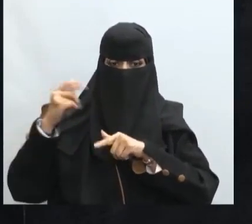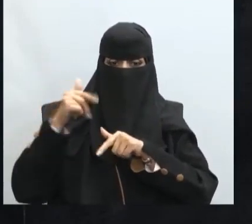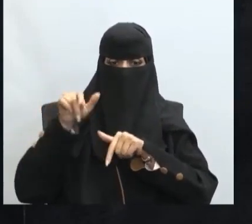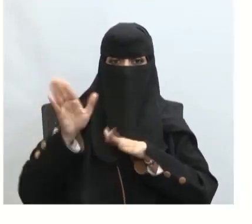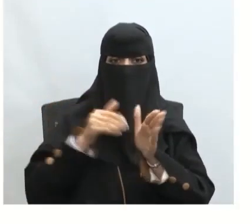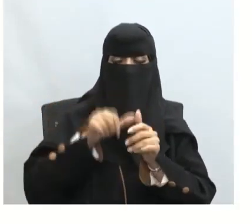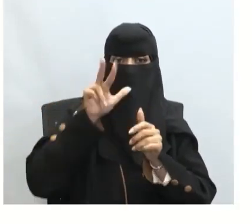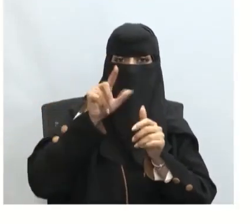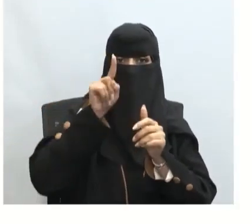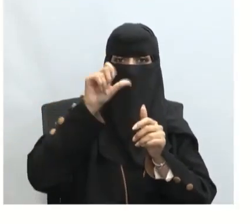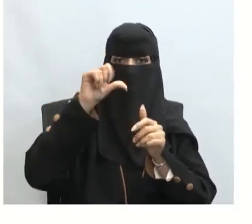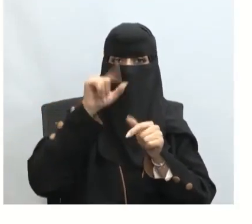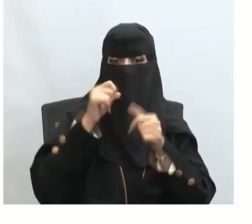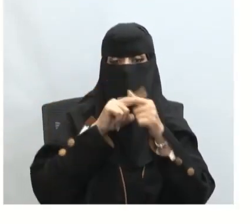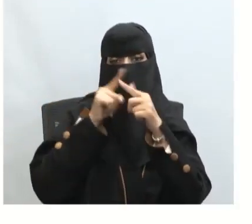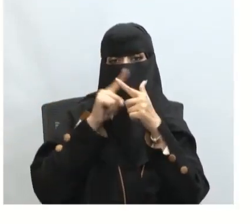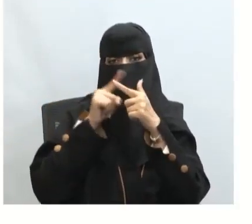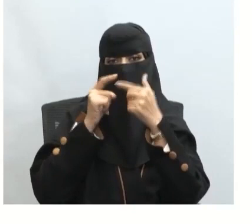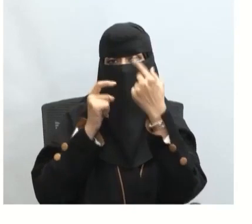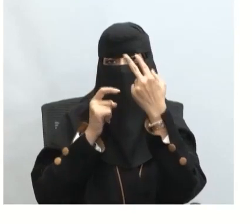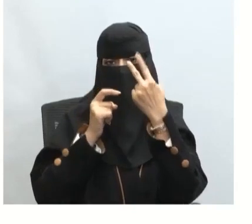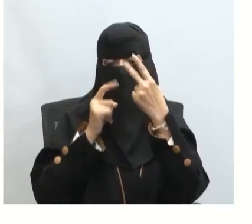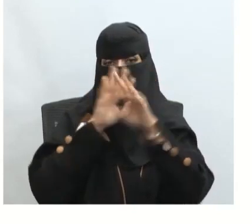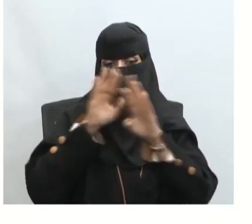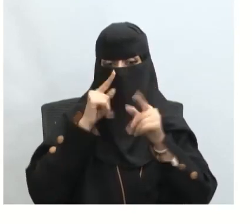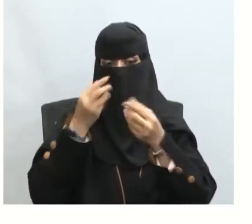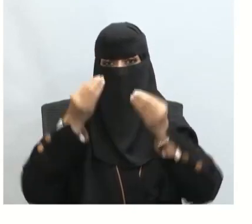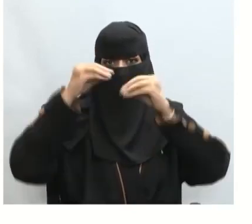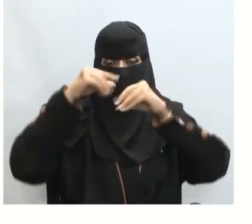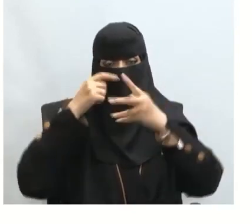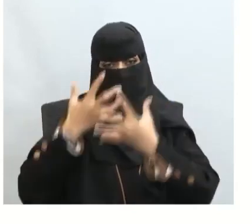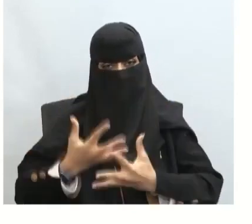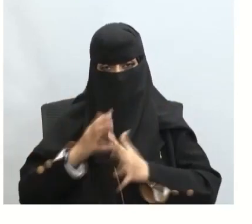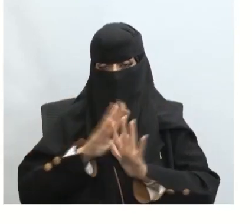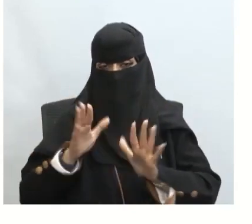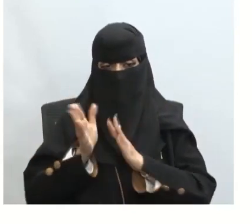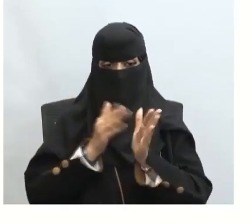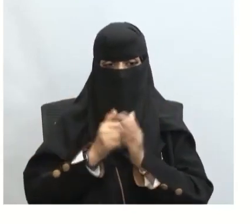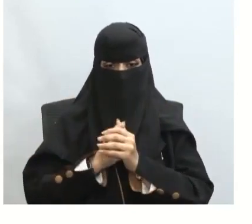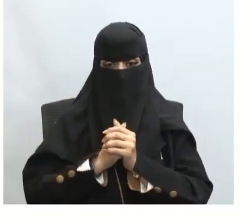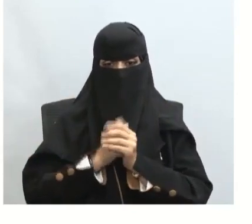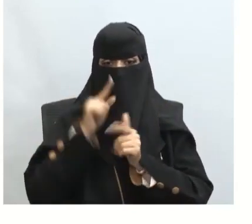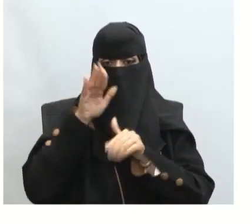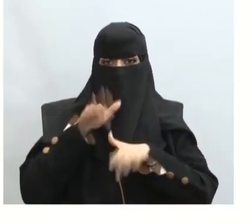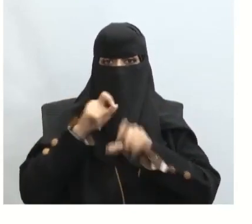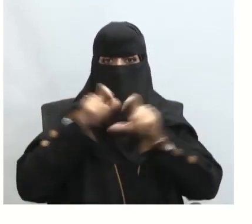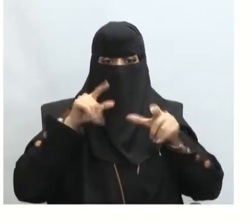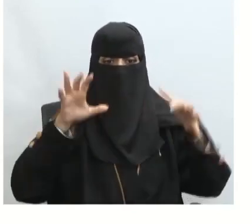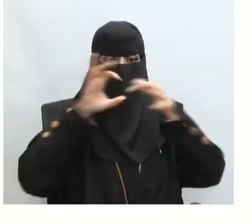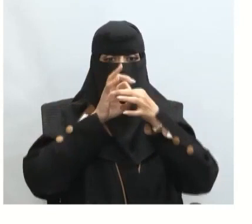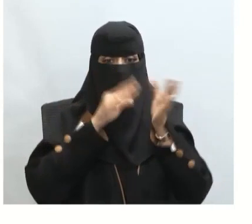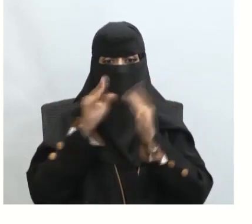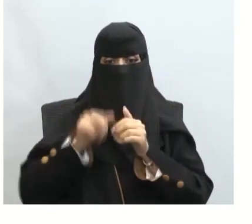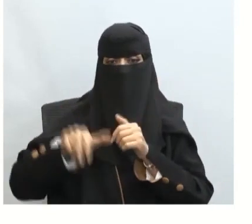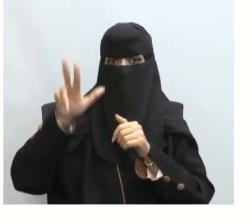للبوليمرات سيكون لديه تفاعل اما تفاعل اضافه او تفاعل تكثف الان وضح العلاقه بين